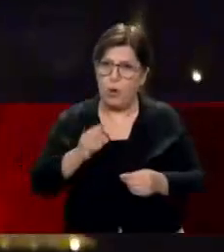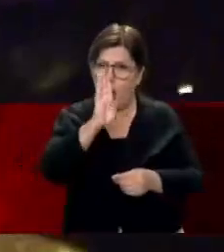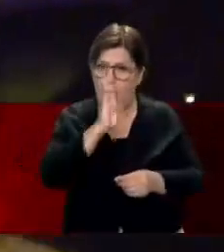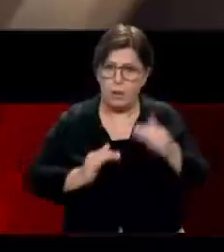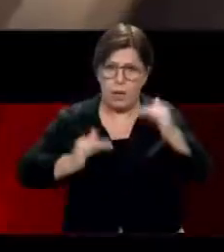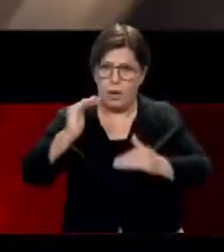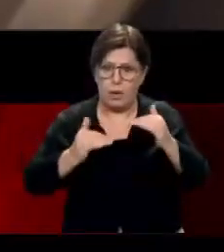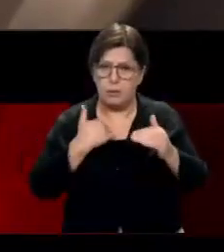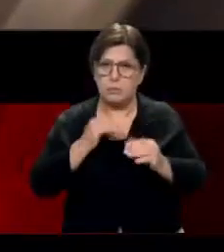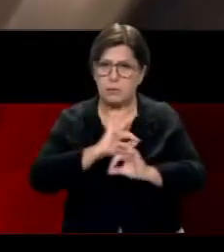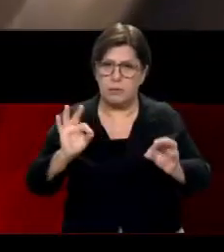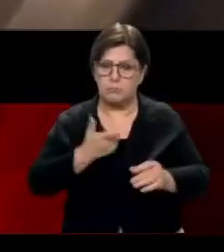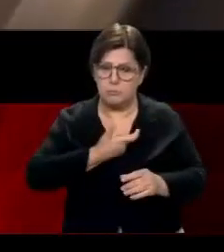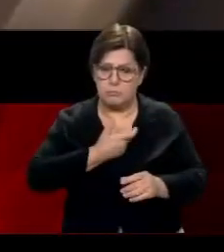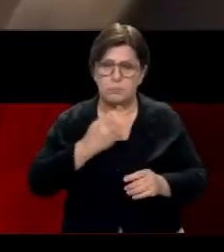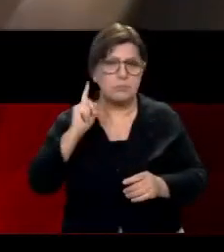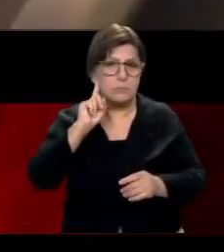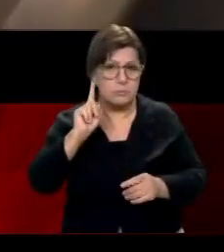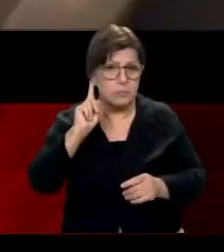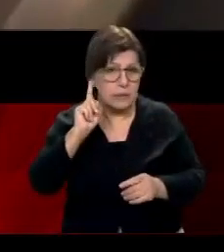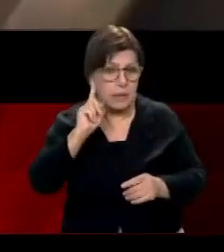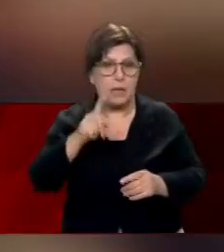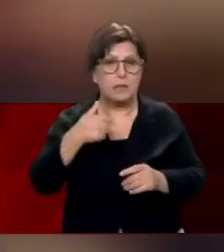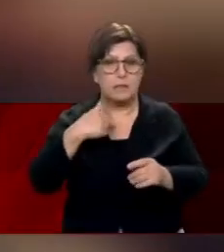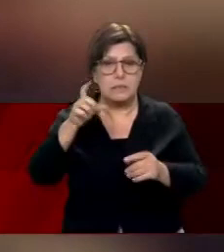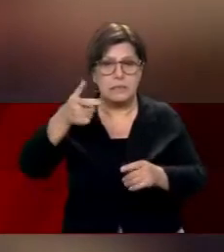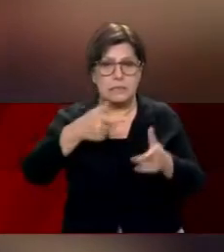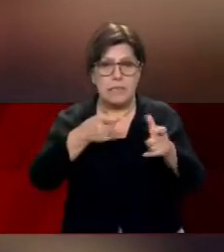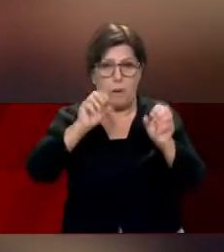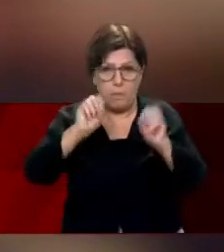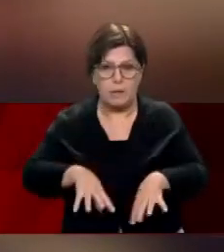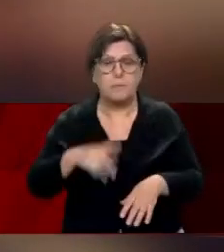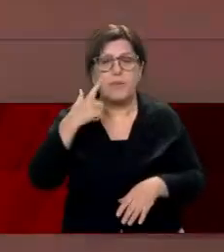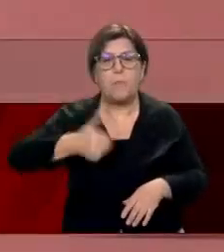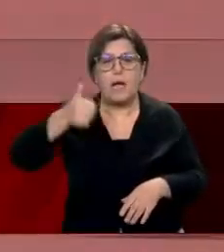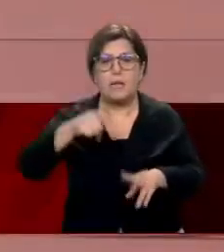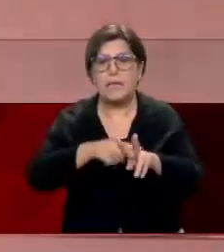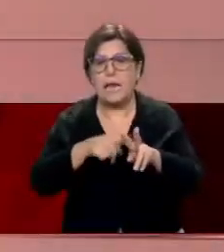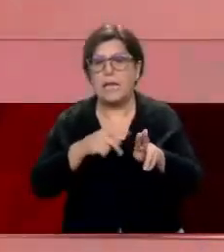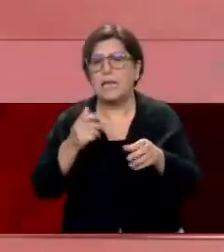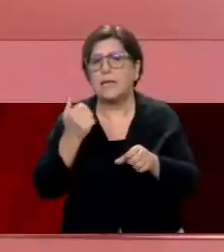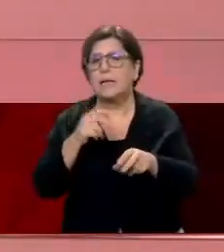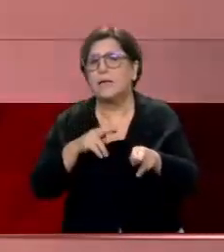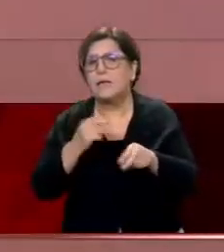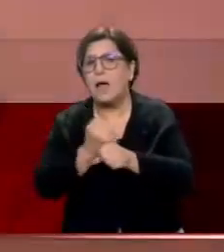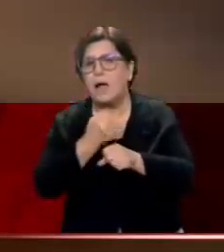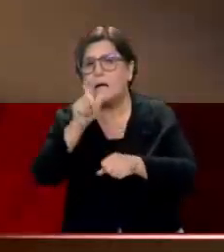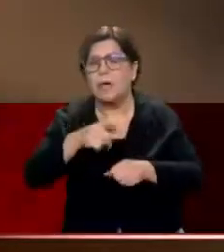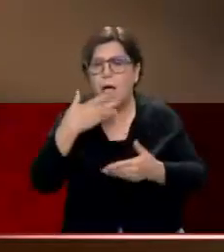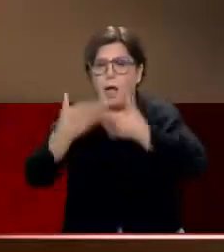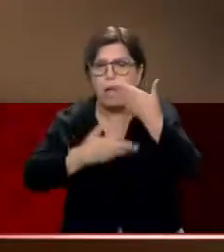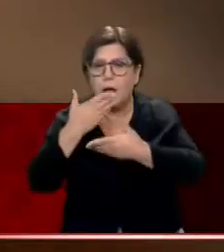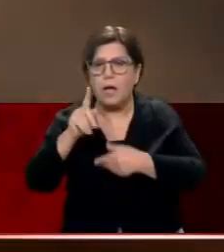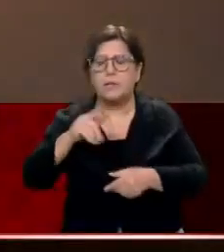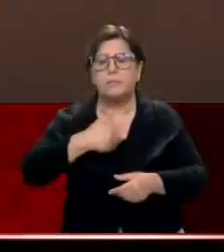birim şaştırmayacağım. Bu saatten sonra kim gelirse ben ona silahımı veririm, teslim ol. Tamam. Bakan Ali Yerlikaya şüpheliyi böyle ikna etti. Özgür